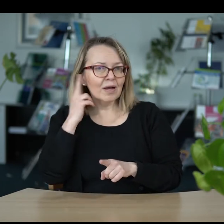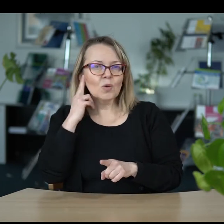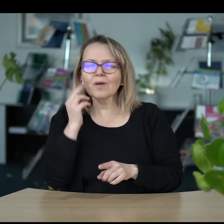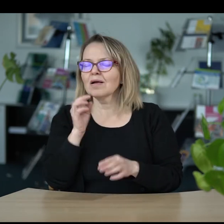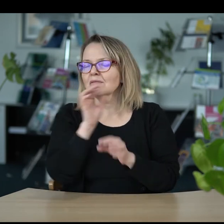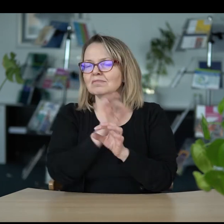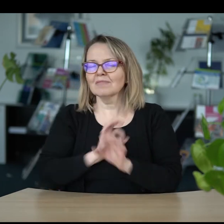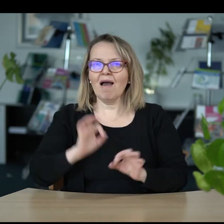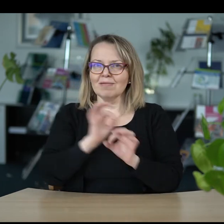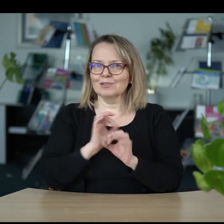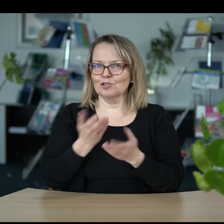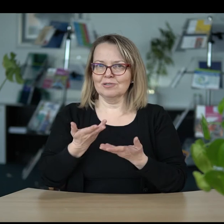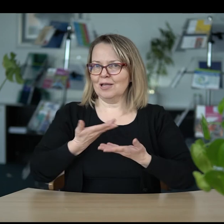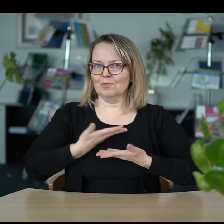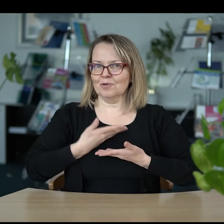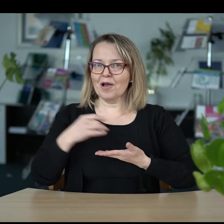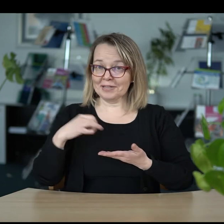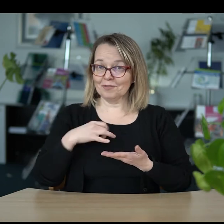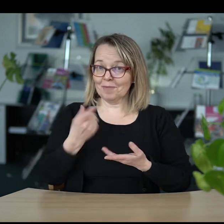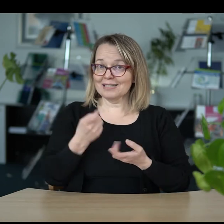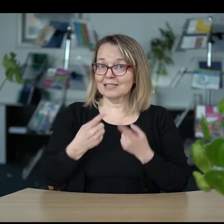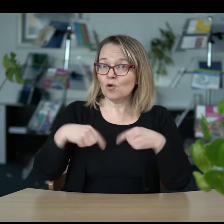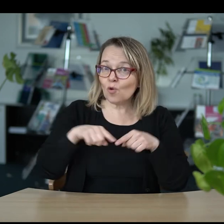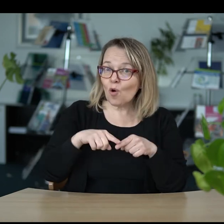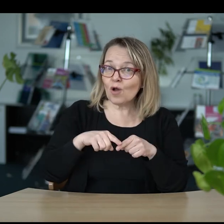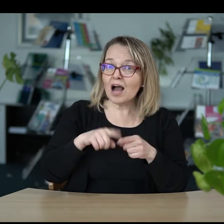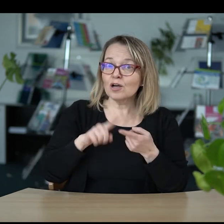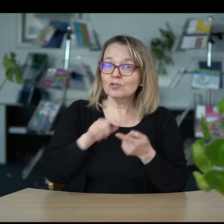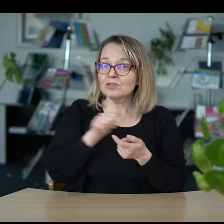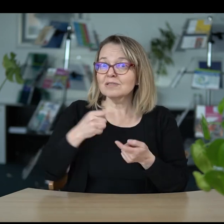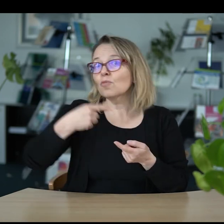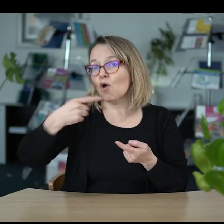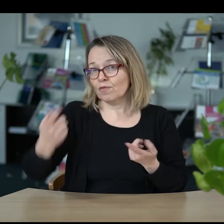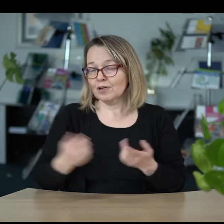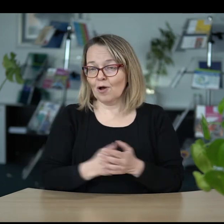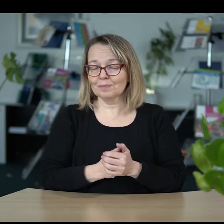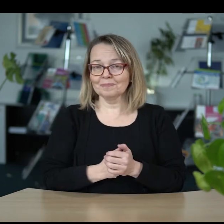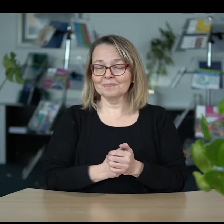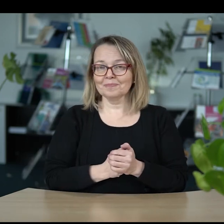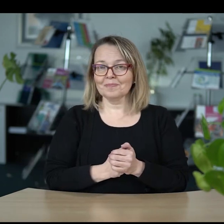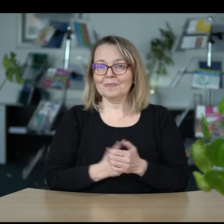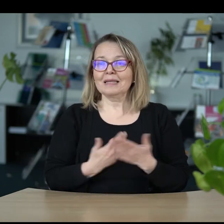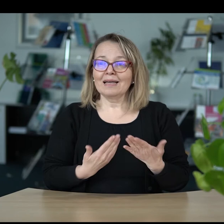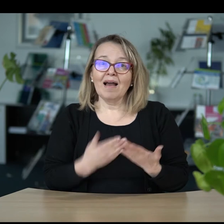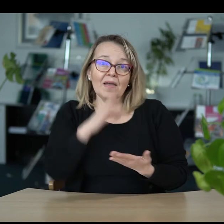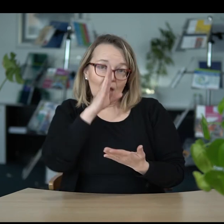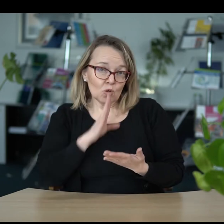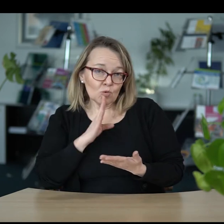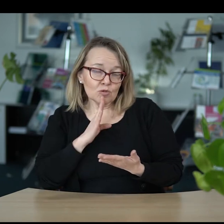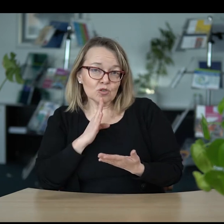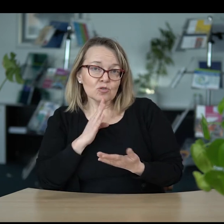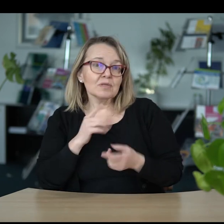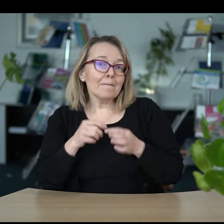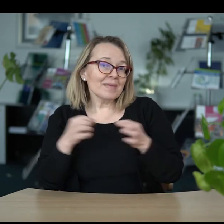družbo. Enako je pri gluhoti, saj ne morejo dobiti nič informacij